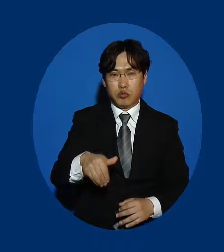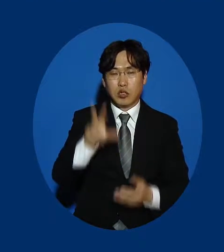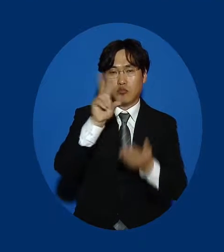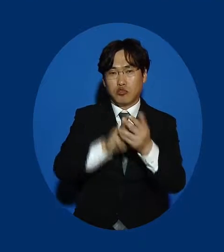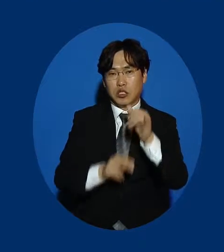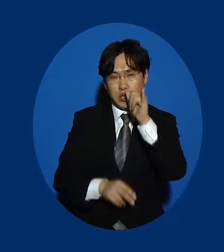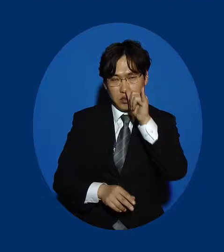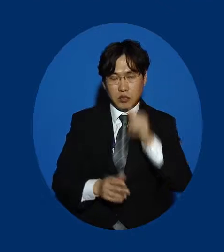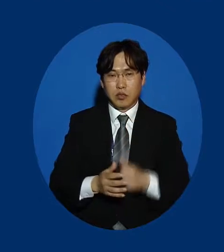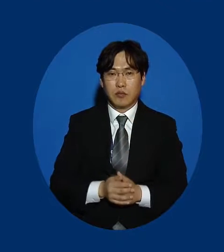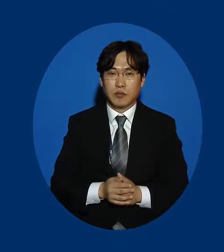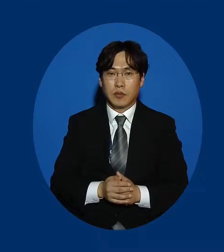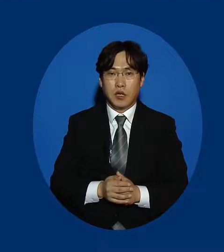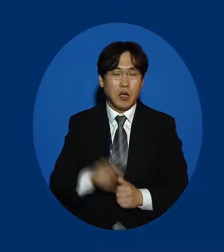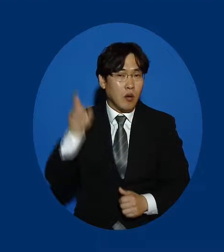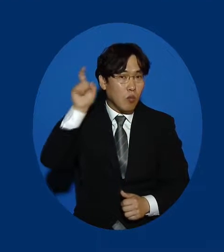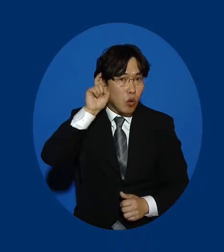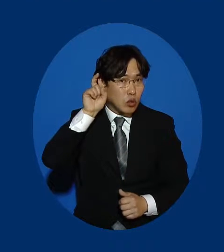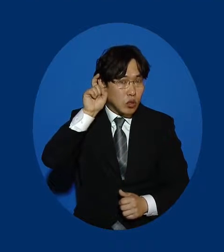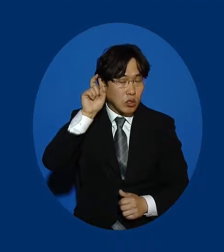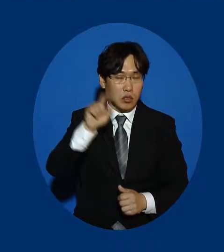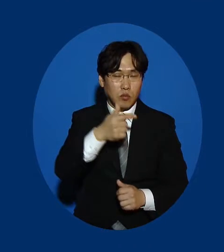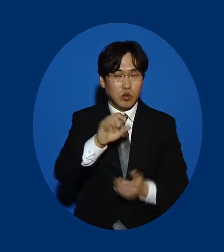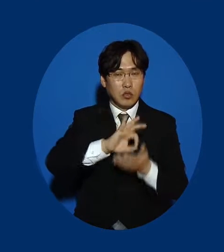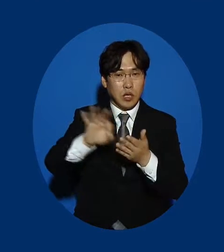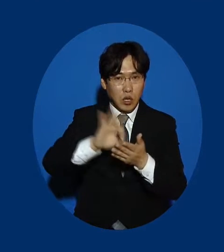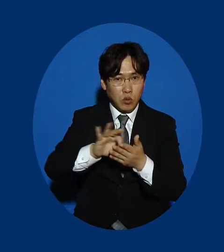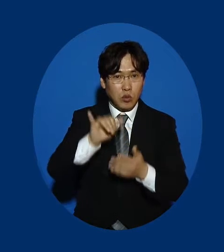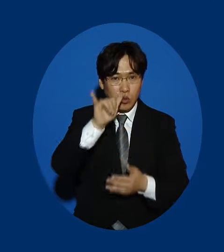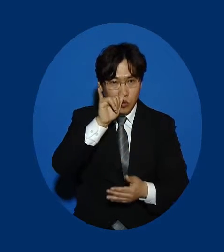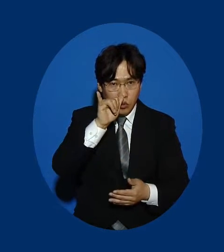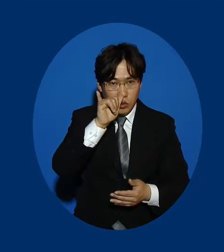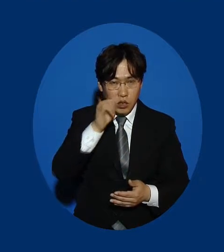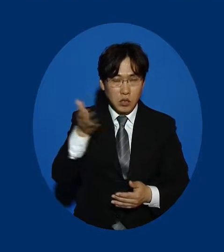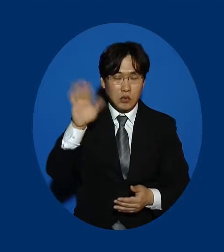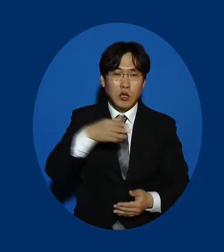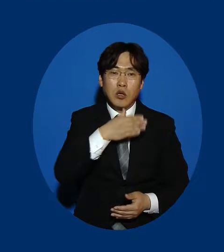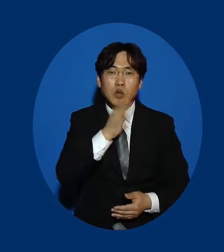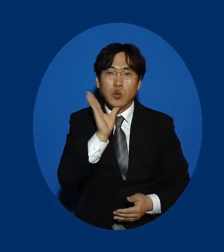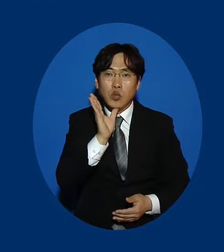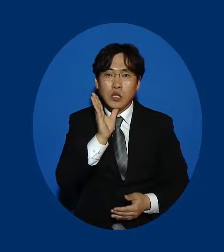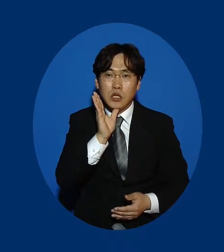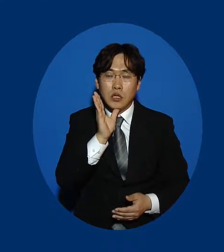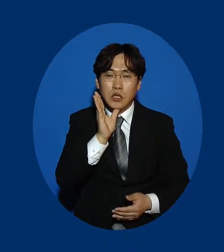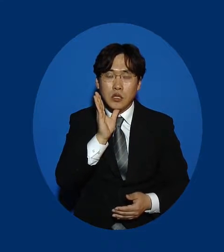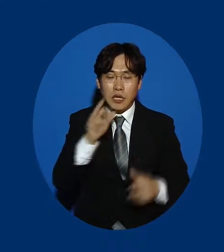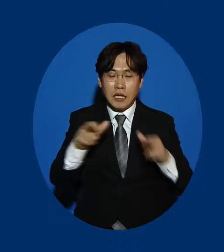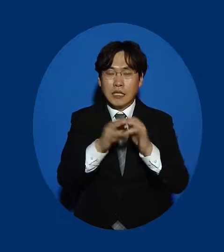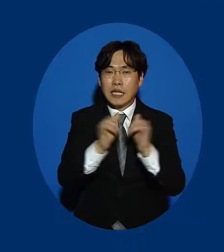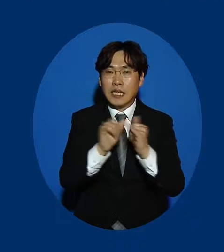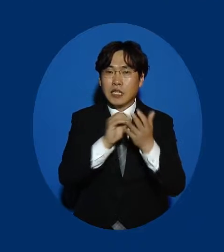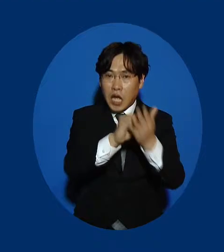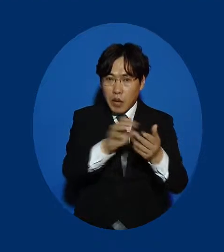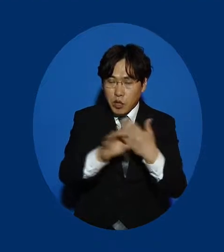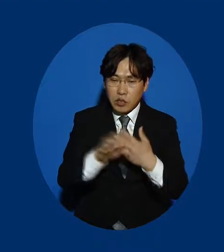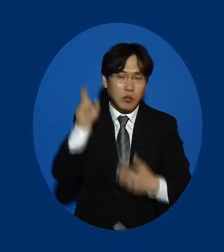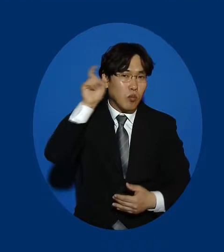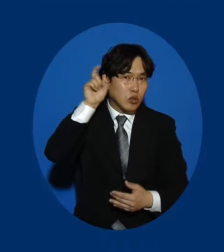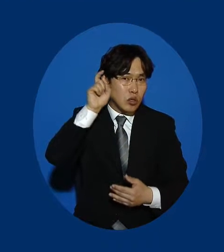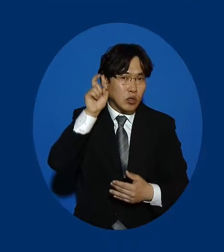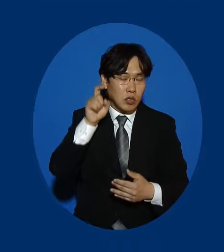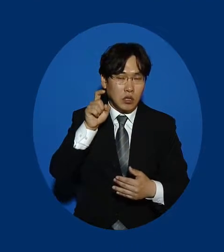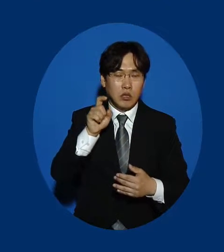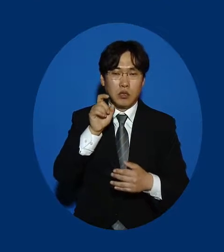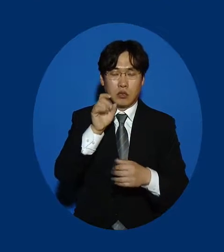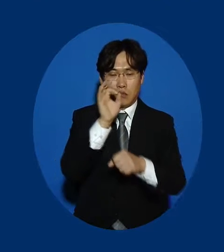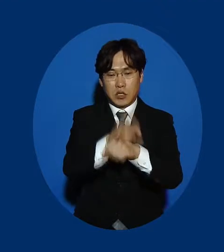보조 서비스는 받을 수 있지만 난청이기 때문에 받을 수 있는 서비스는 없습니다. 장애인 등록을 하면 보청기 정도 지원을 받고 그